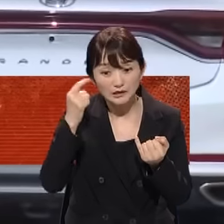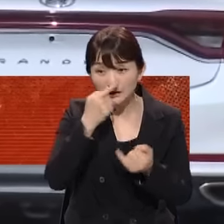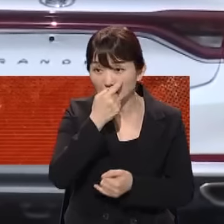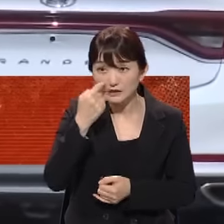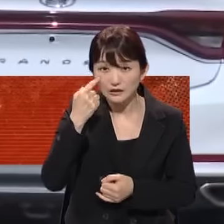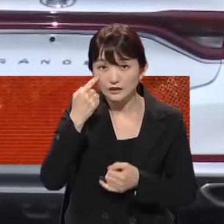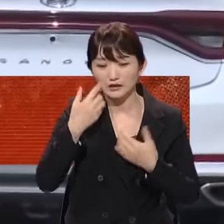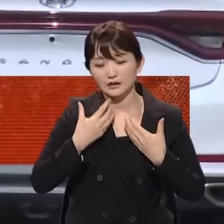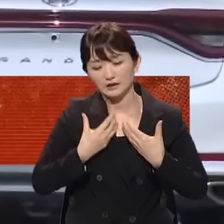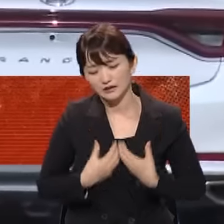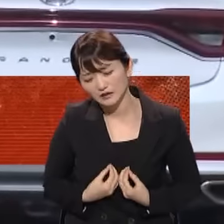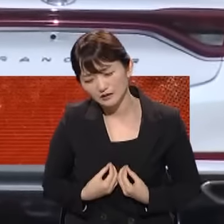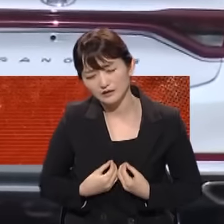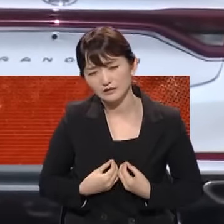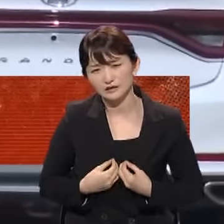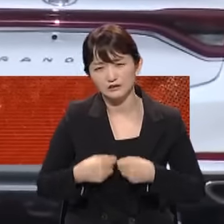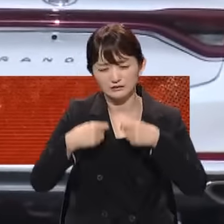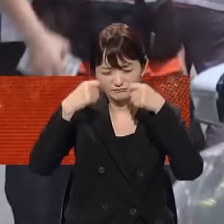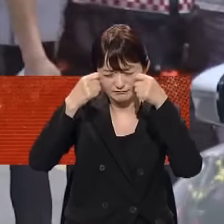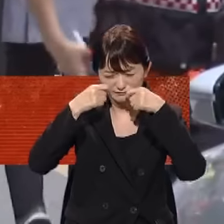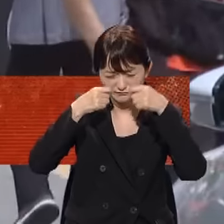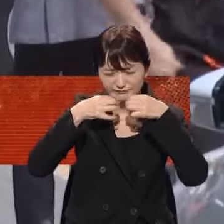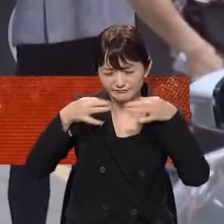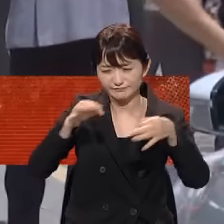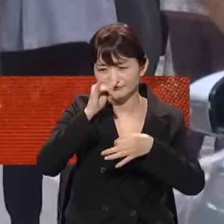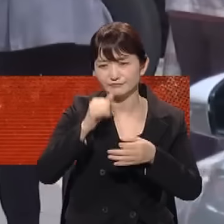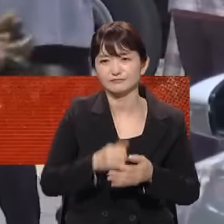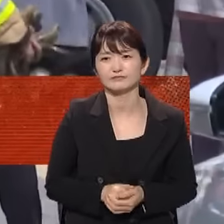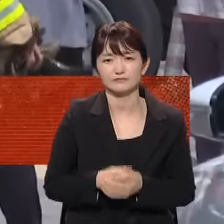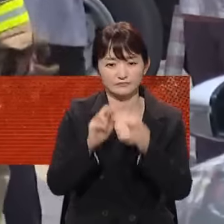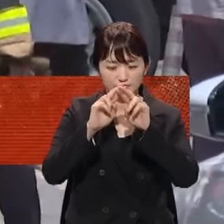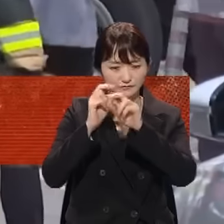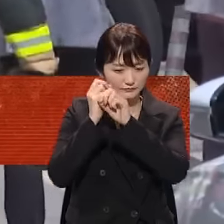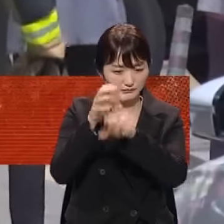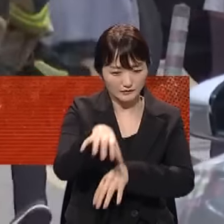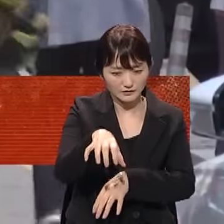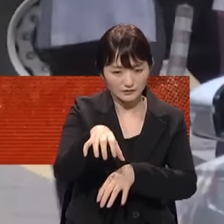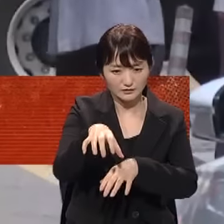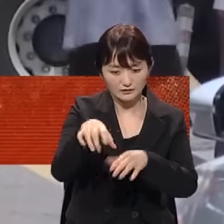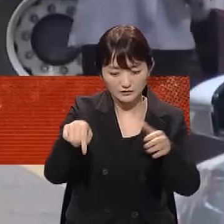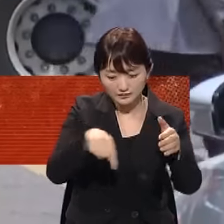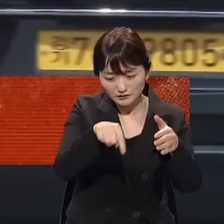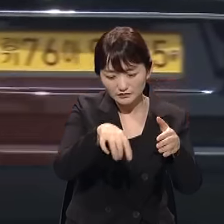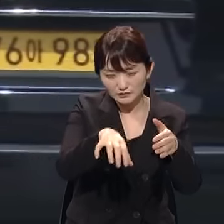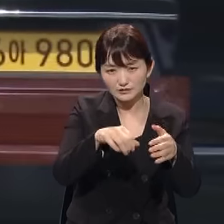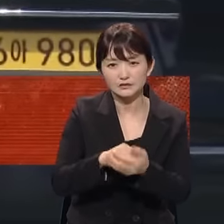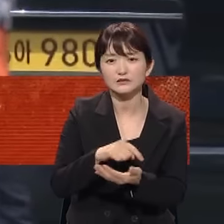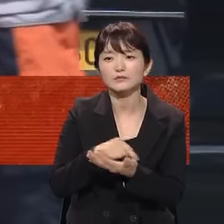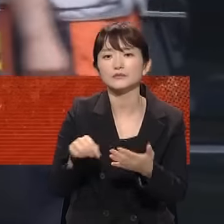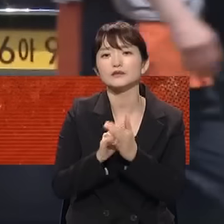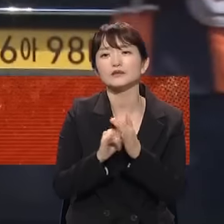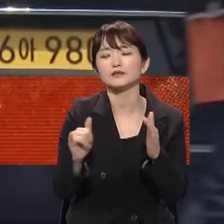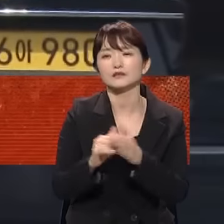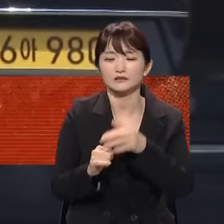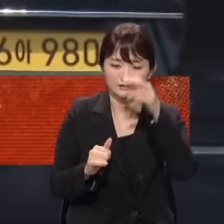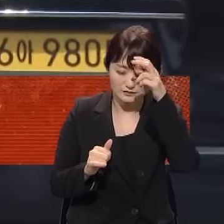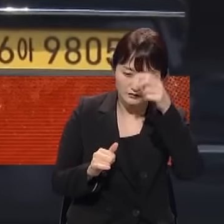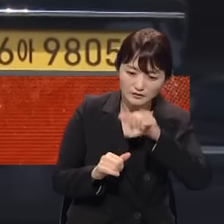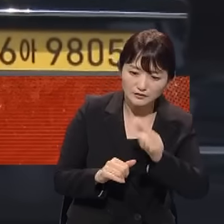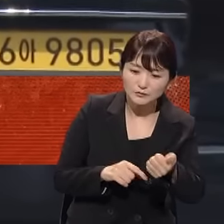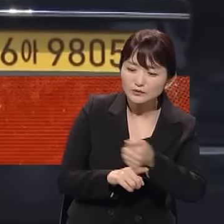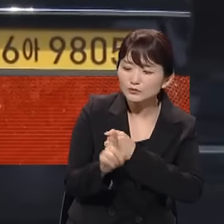또 무너지신 가족도 있다라고 하고요. 지금 장례식장 사무실 안쪽에서 유족들에게 이 경찰이 사망